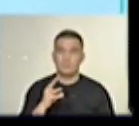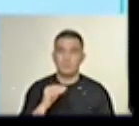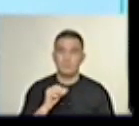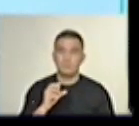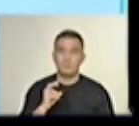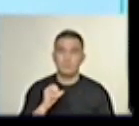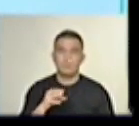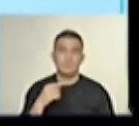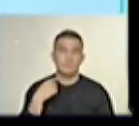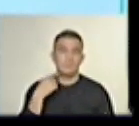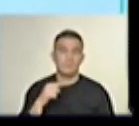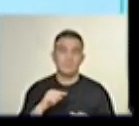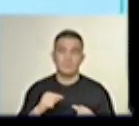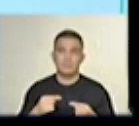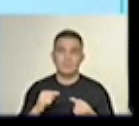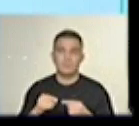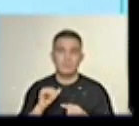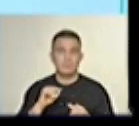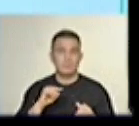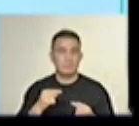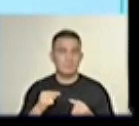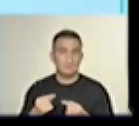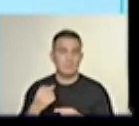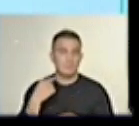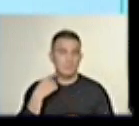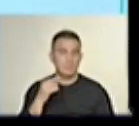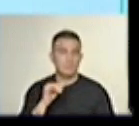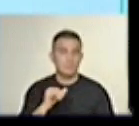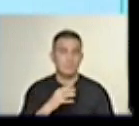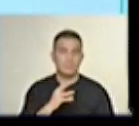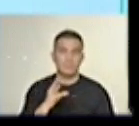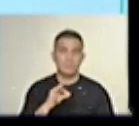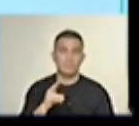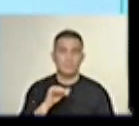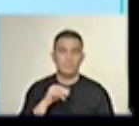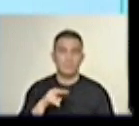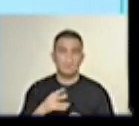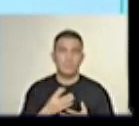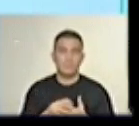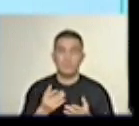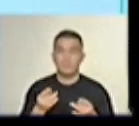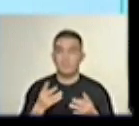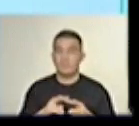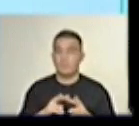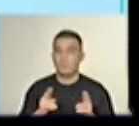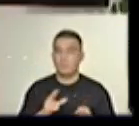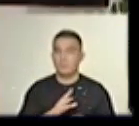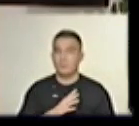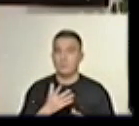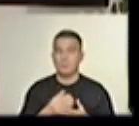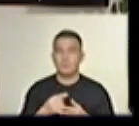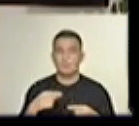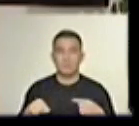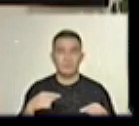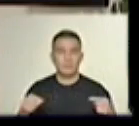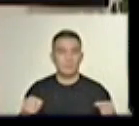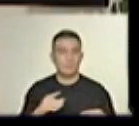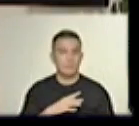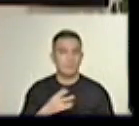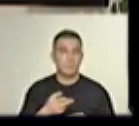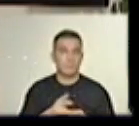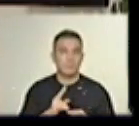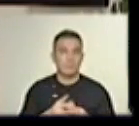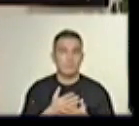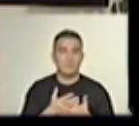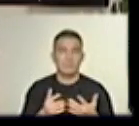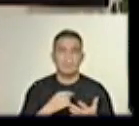sonning qarama-qarshisi va moduli o'zaro teng emas. Ular turlicha ekan, ishoralari